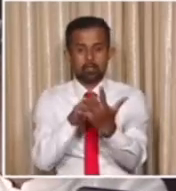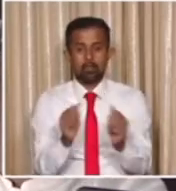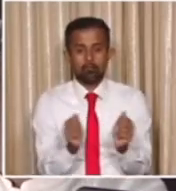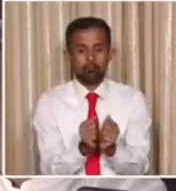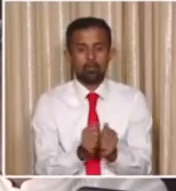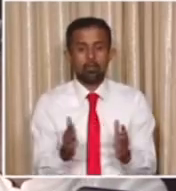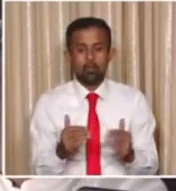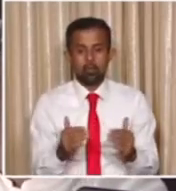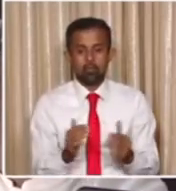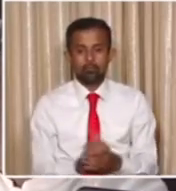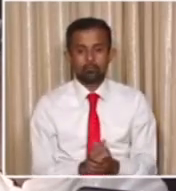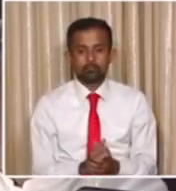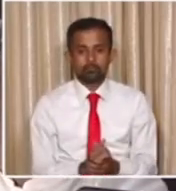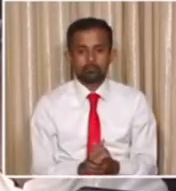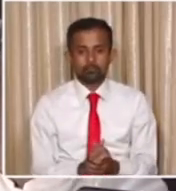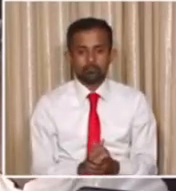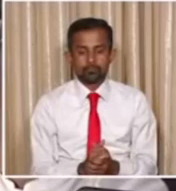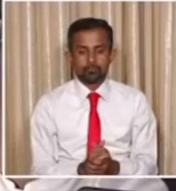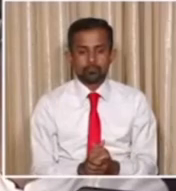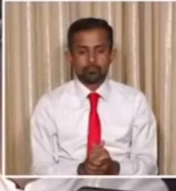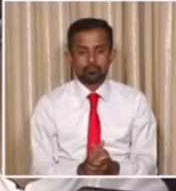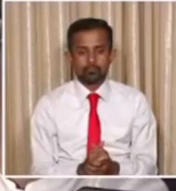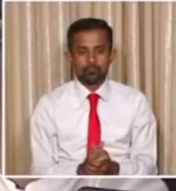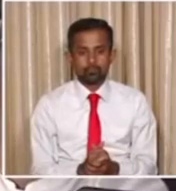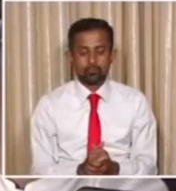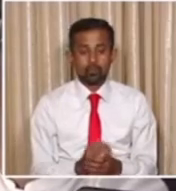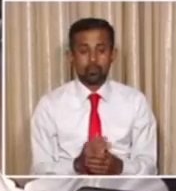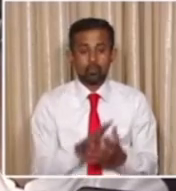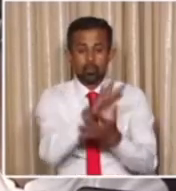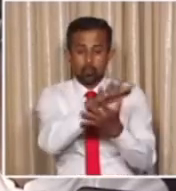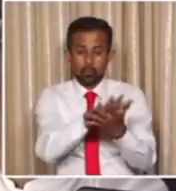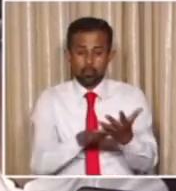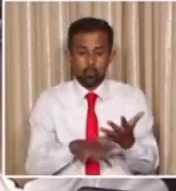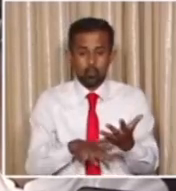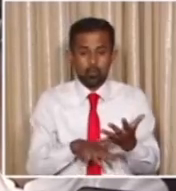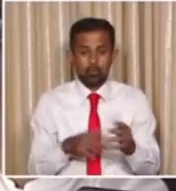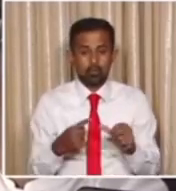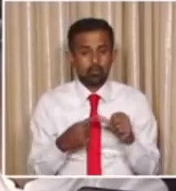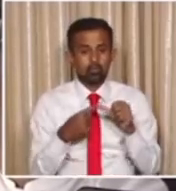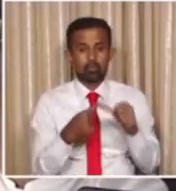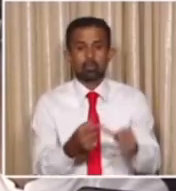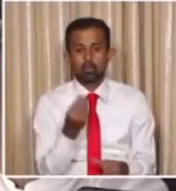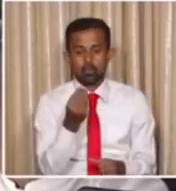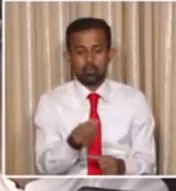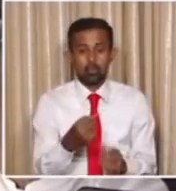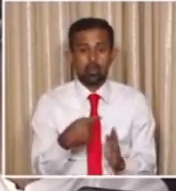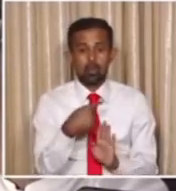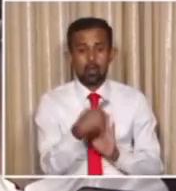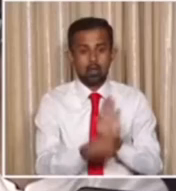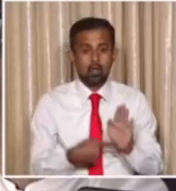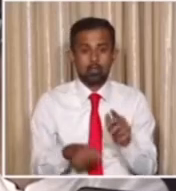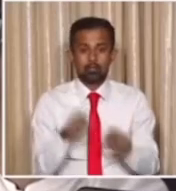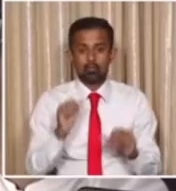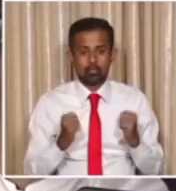කරමින් යනවා. ඒ නිසා සවිස්තර වශයෙන් ඔබතුමාට මේකට උත්තරයක් දිය යුතුයි. මොකද රටේ ජනතාවගේ